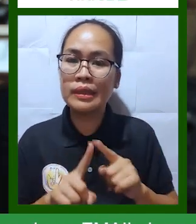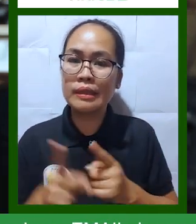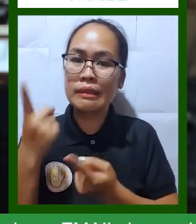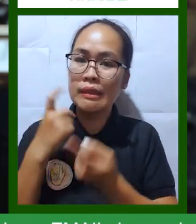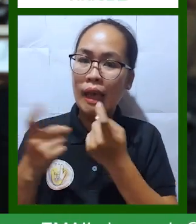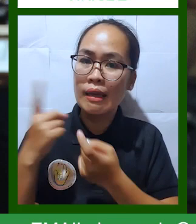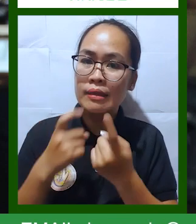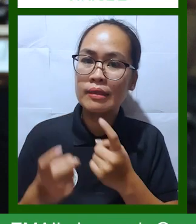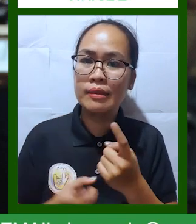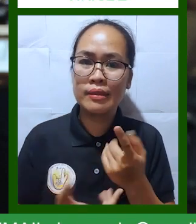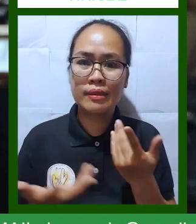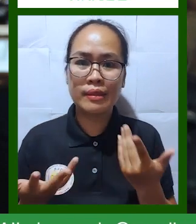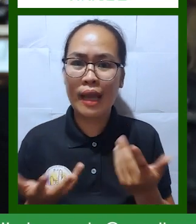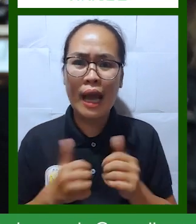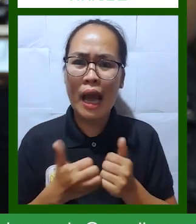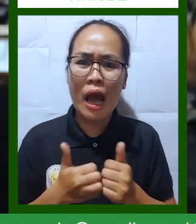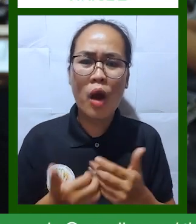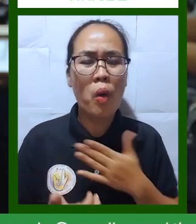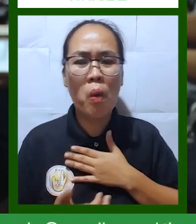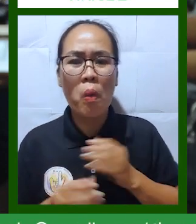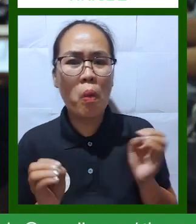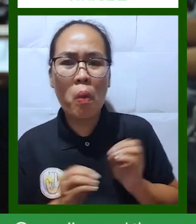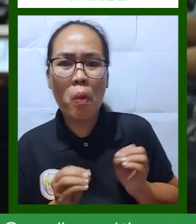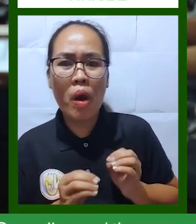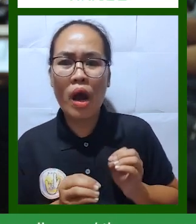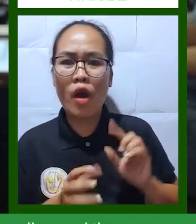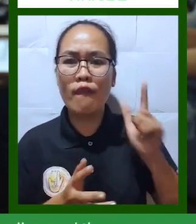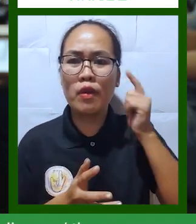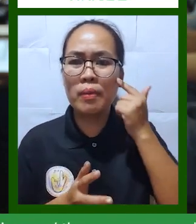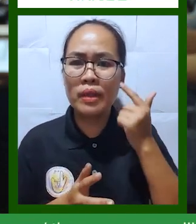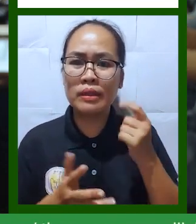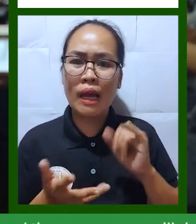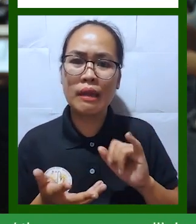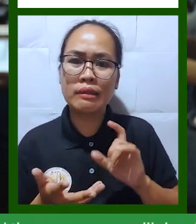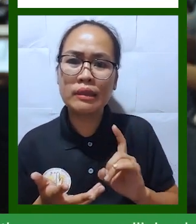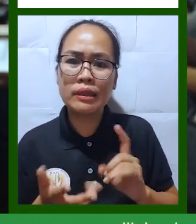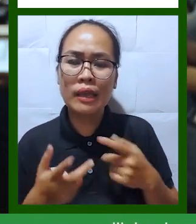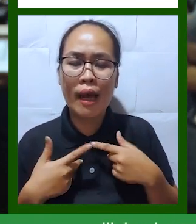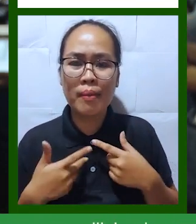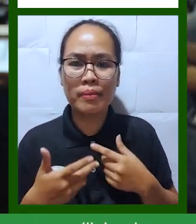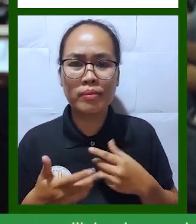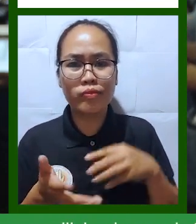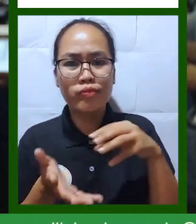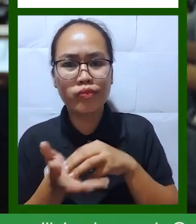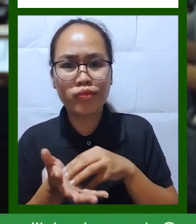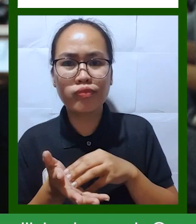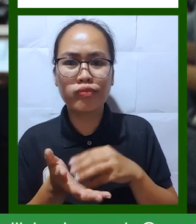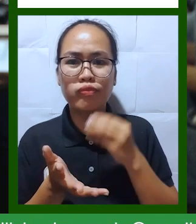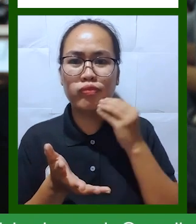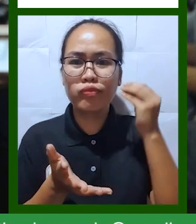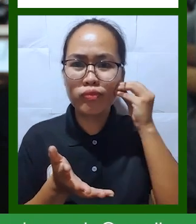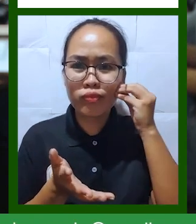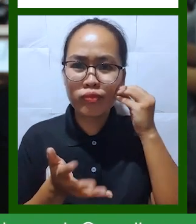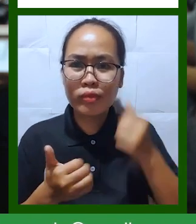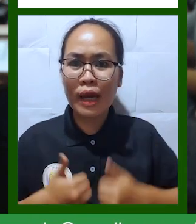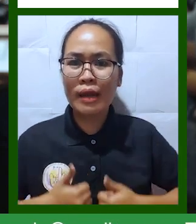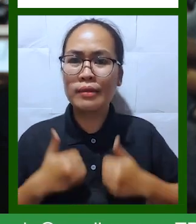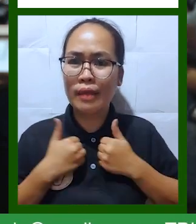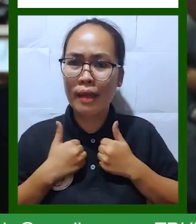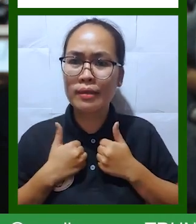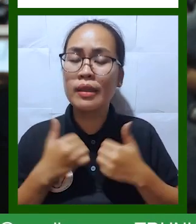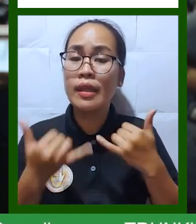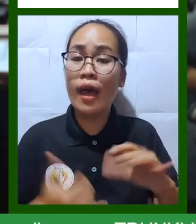media pages. Yung mga ibang nagtatanong, paano yan? Wala akong government-issued ID na may address ng Barangay San Antonio.